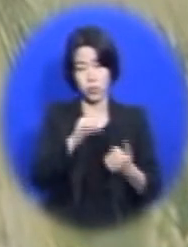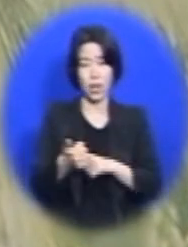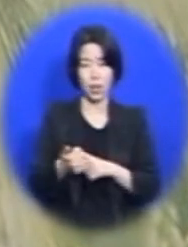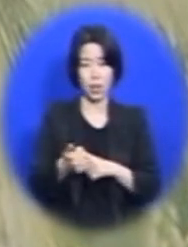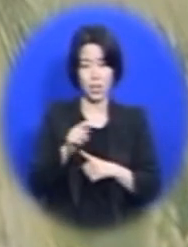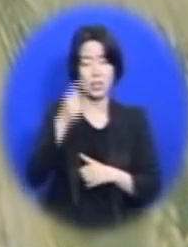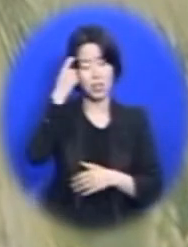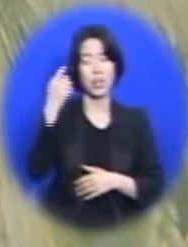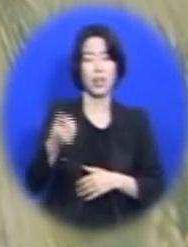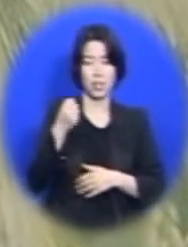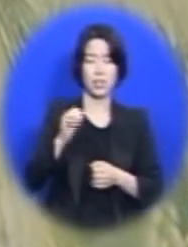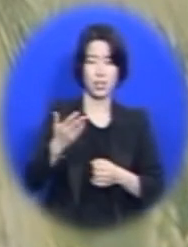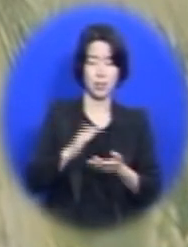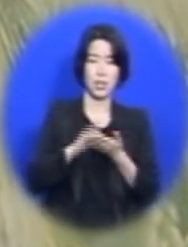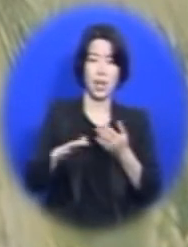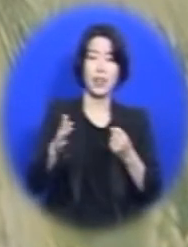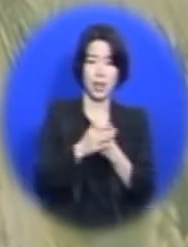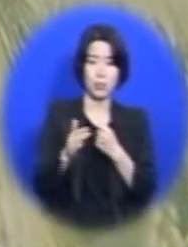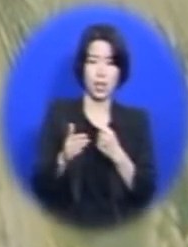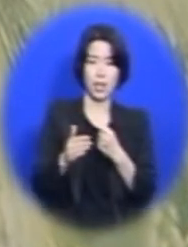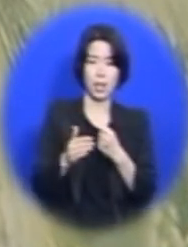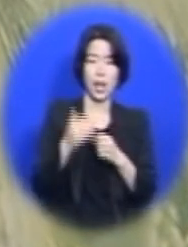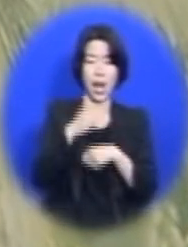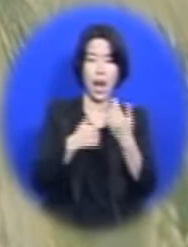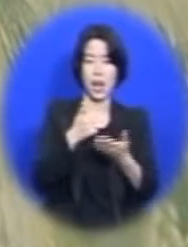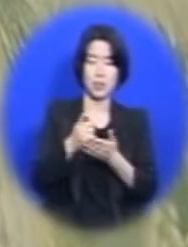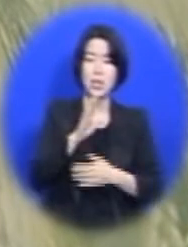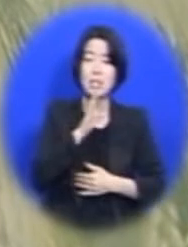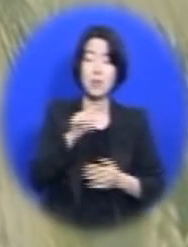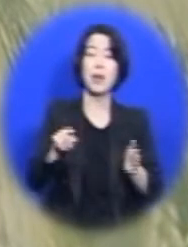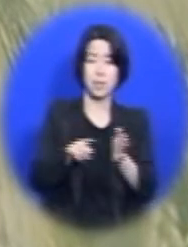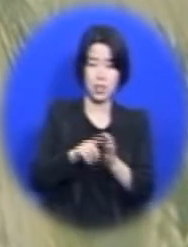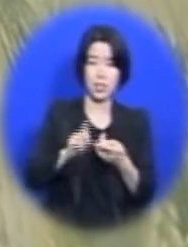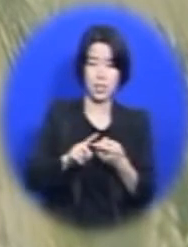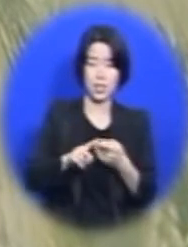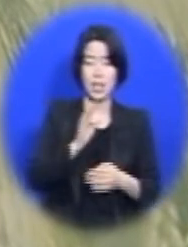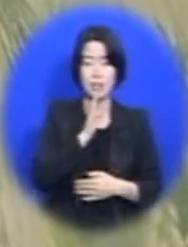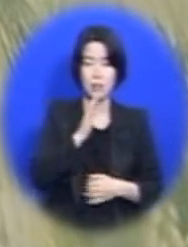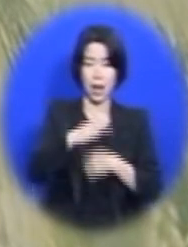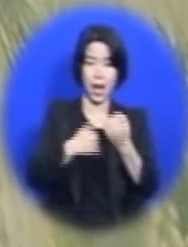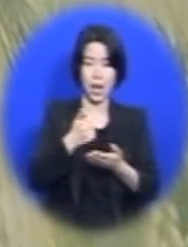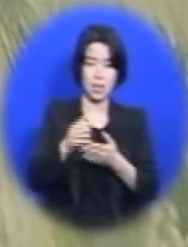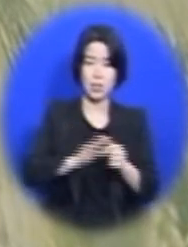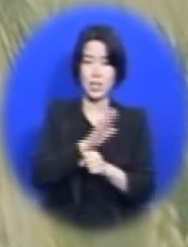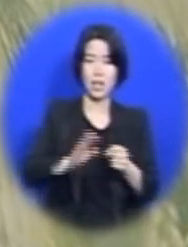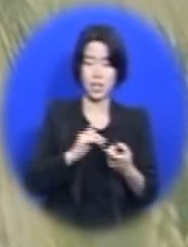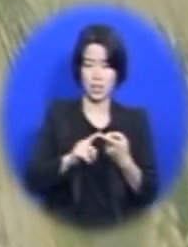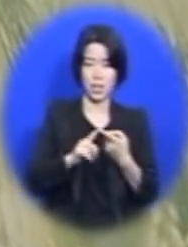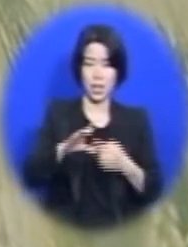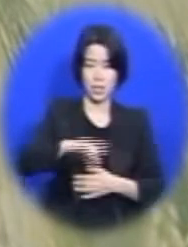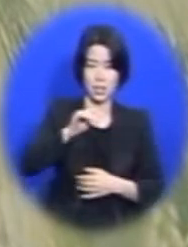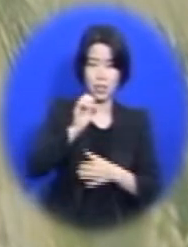이렇게 생각하게 됩니다. 그래서 하나님을 정말 믿는지 정말 하나님을 사랑하는지를